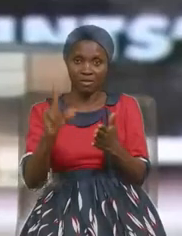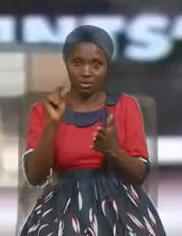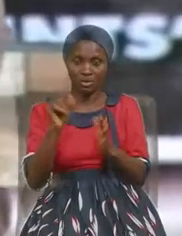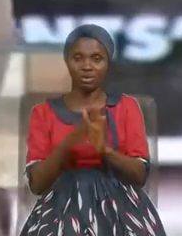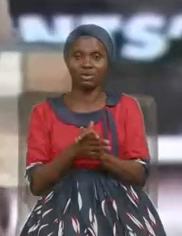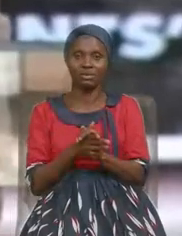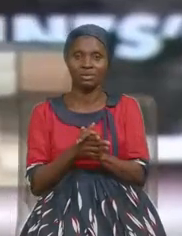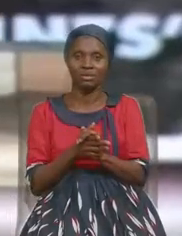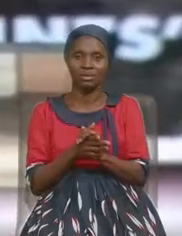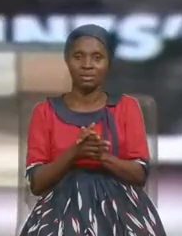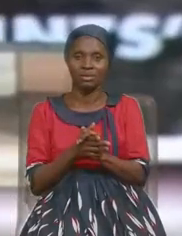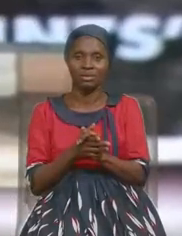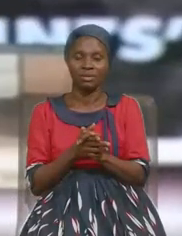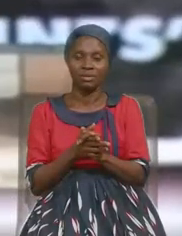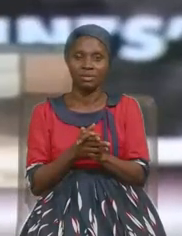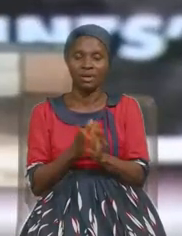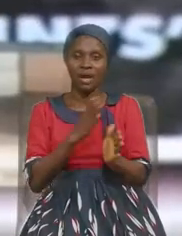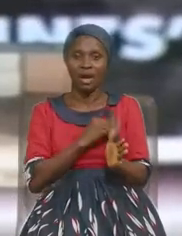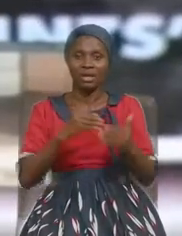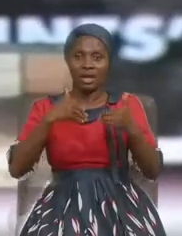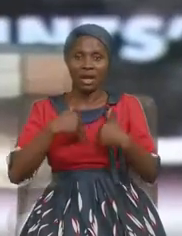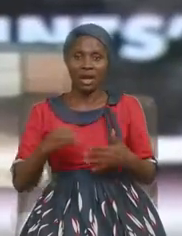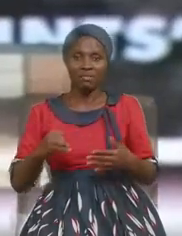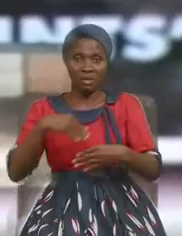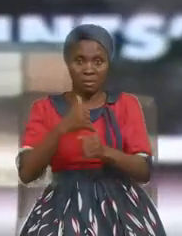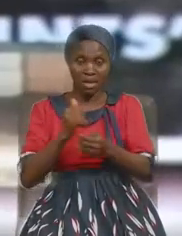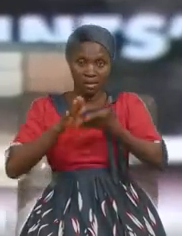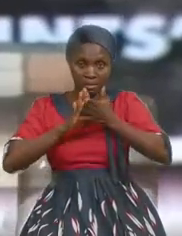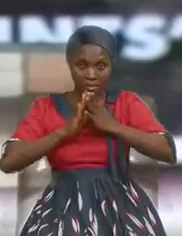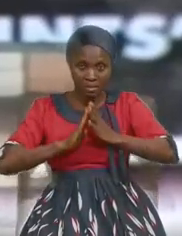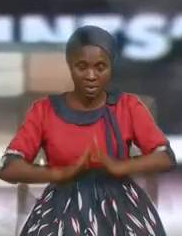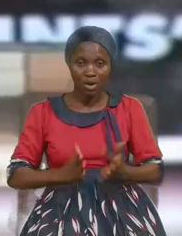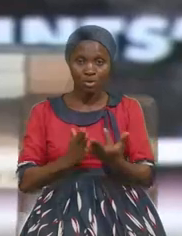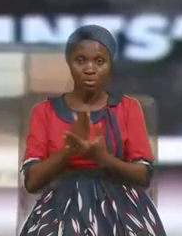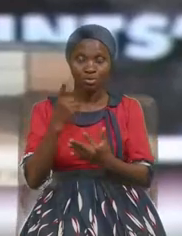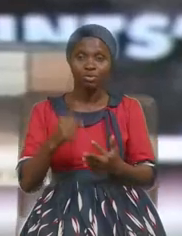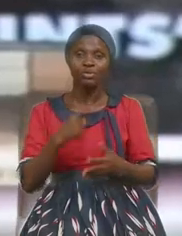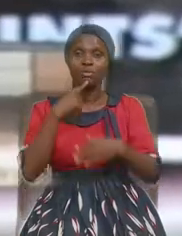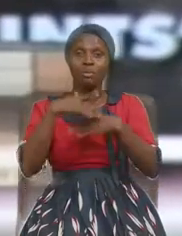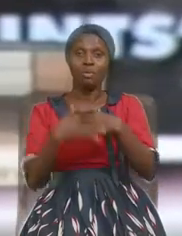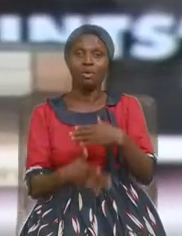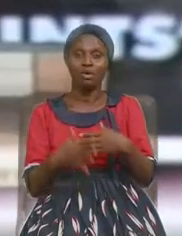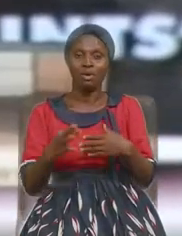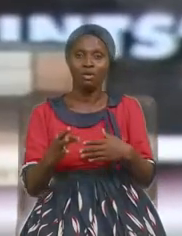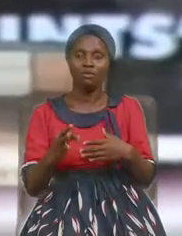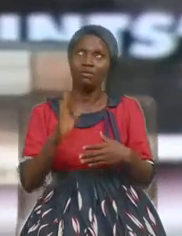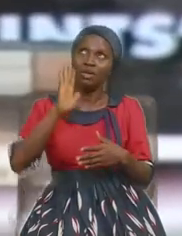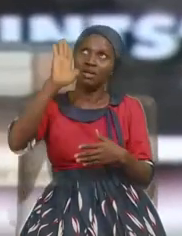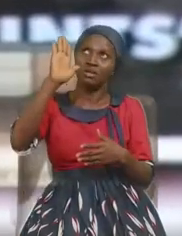Verset 20. Il a voulu par lui réconcilier tout avec lui-même,